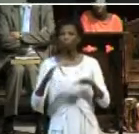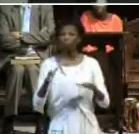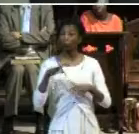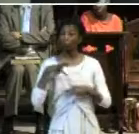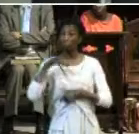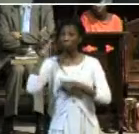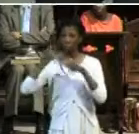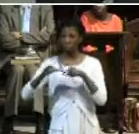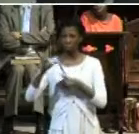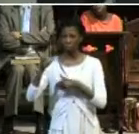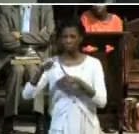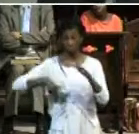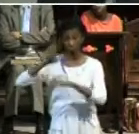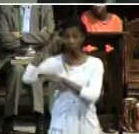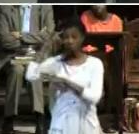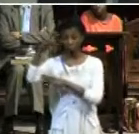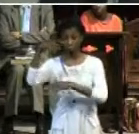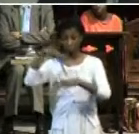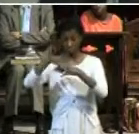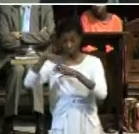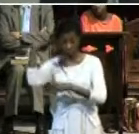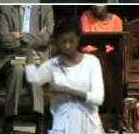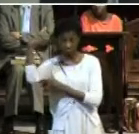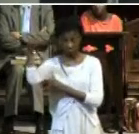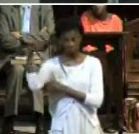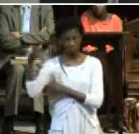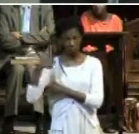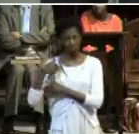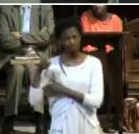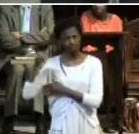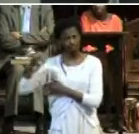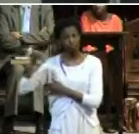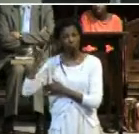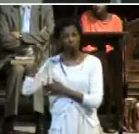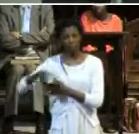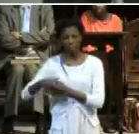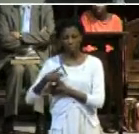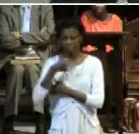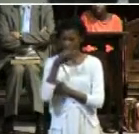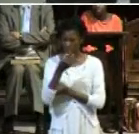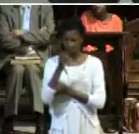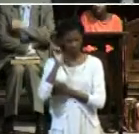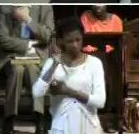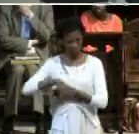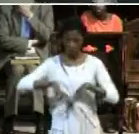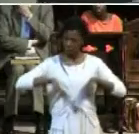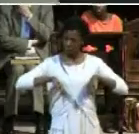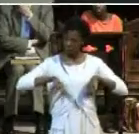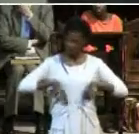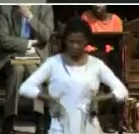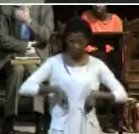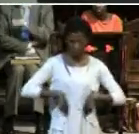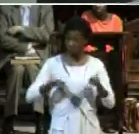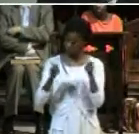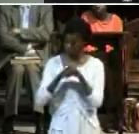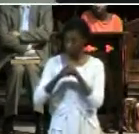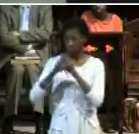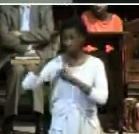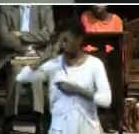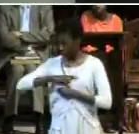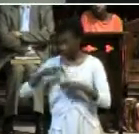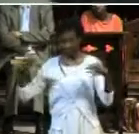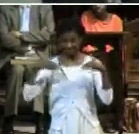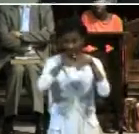l'élection présidentielle, prône que l'État redevienne également le porteur de la religion. Donc, faire